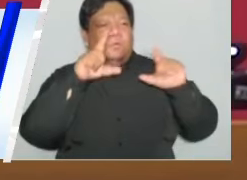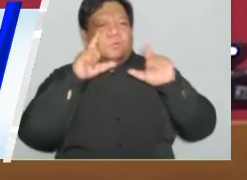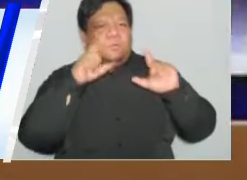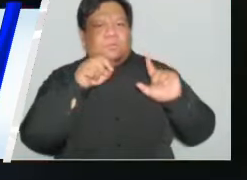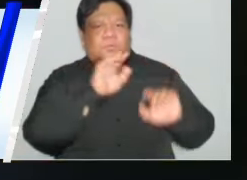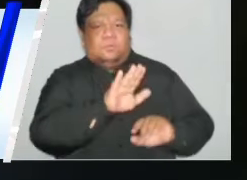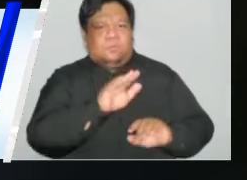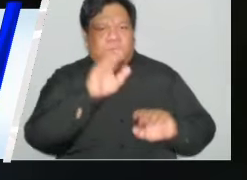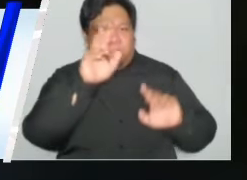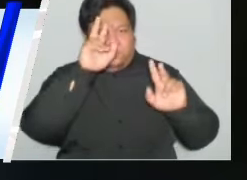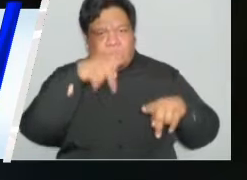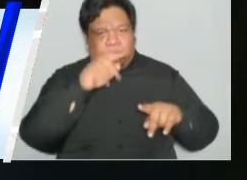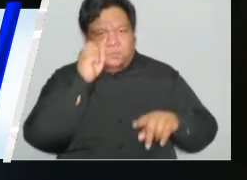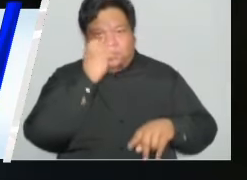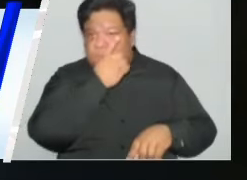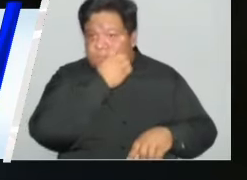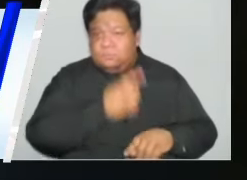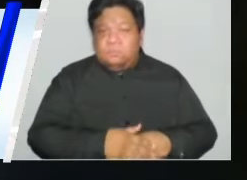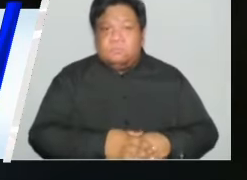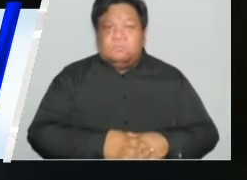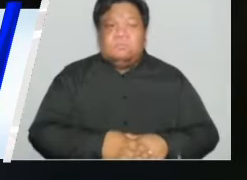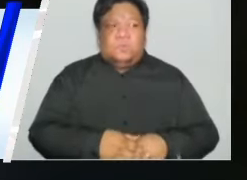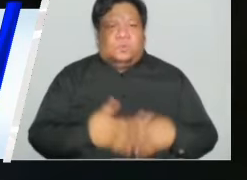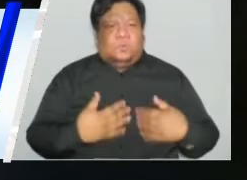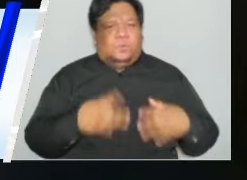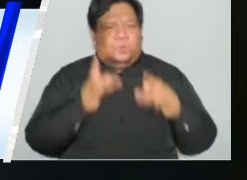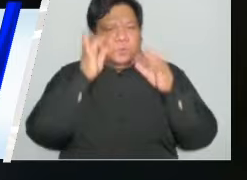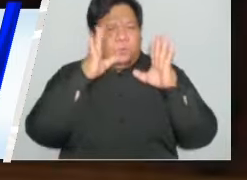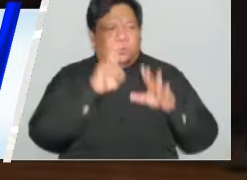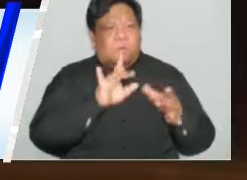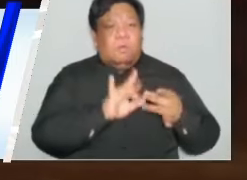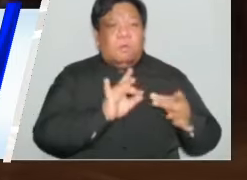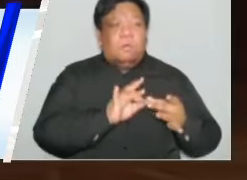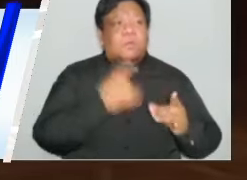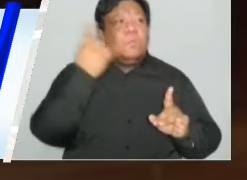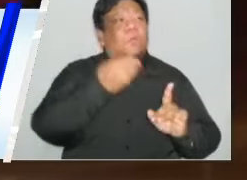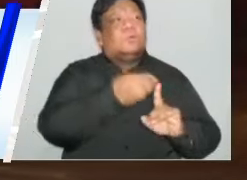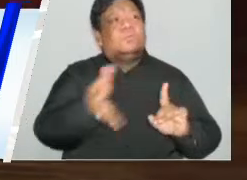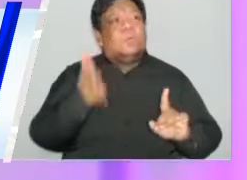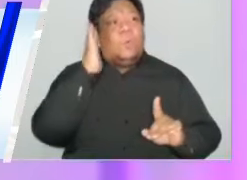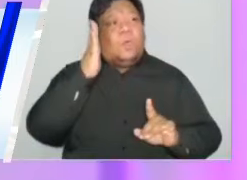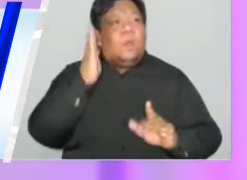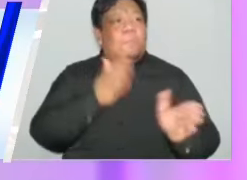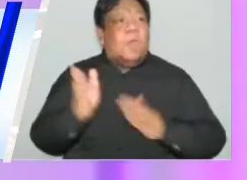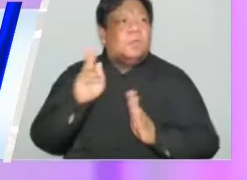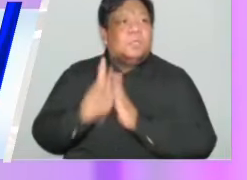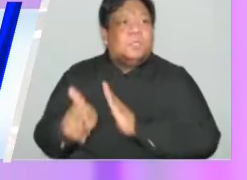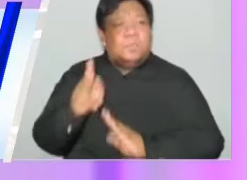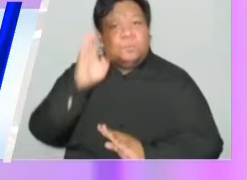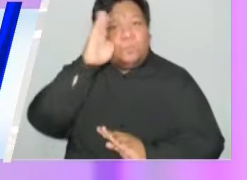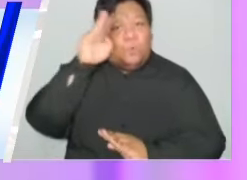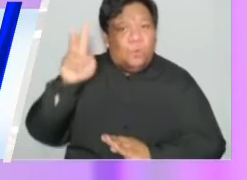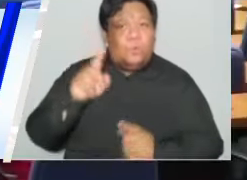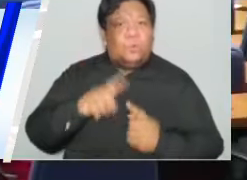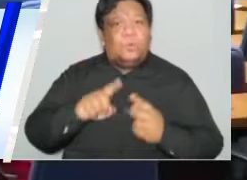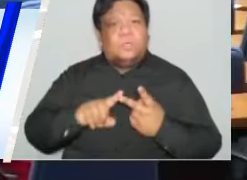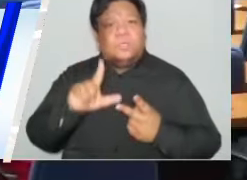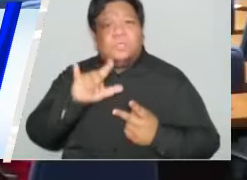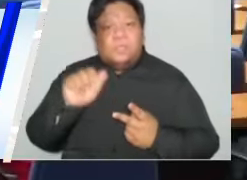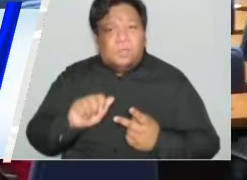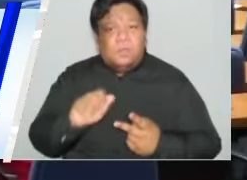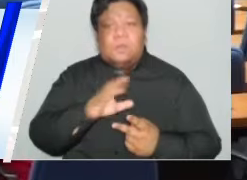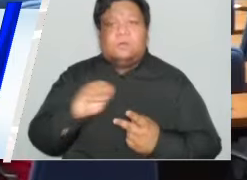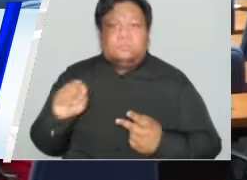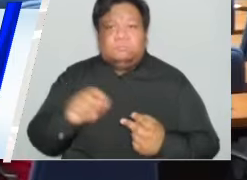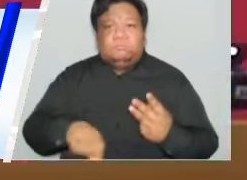maaaring palampasin ang pag-amin ng bise na may kinontrata na itong papatay kay Pangulong Bongbong Marcos, First Lady Liza Araneta Marcos at